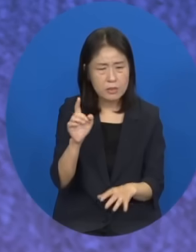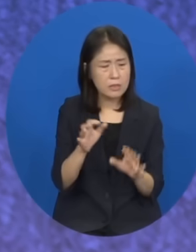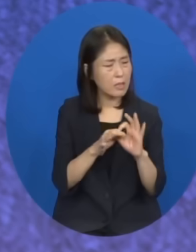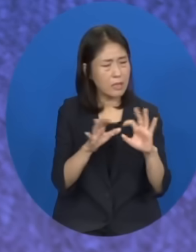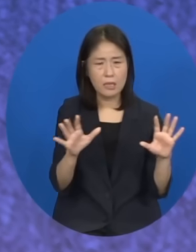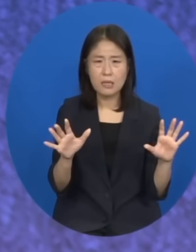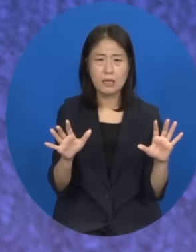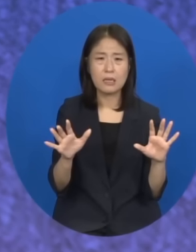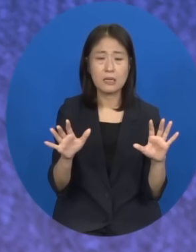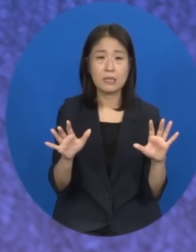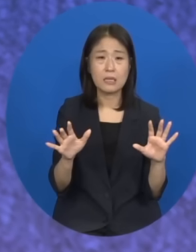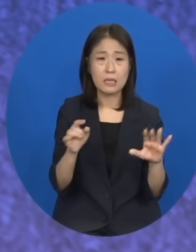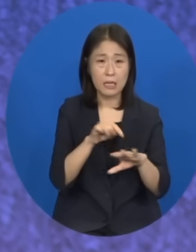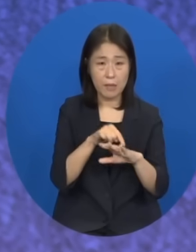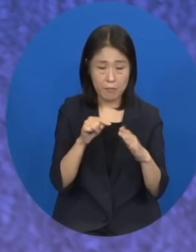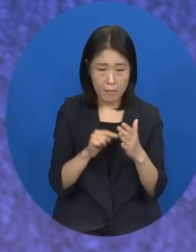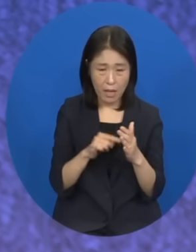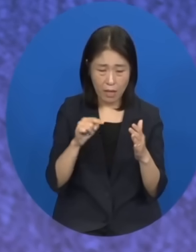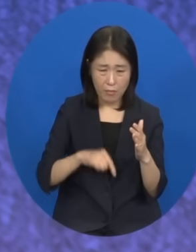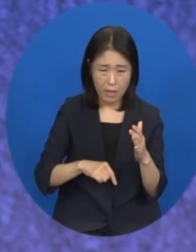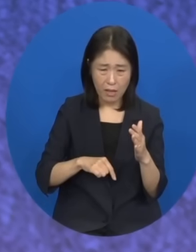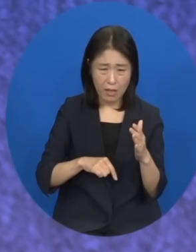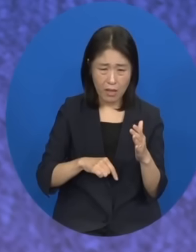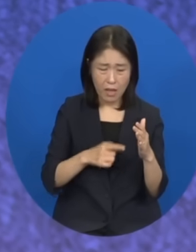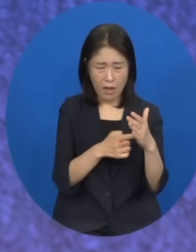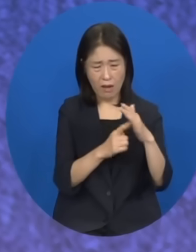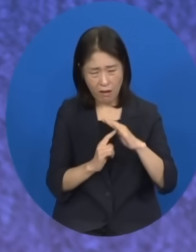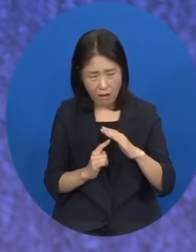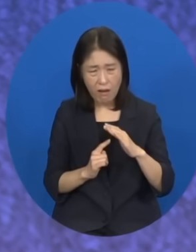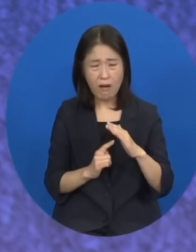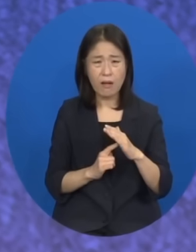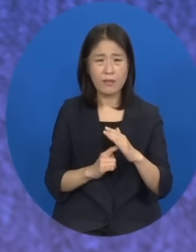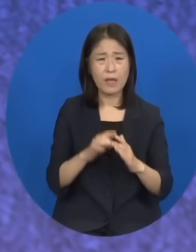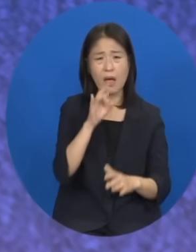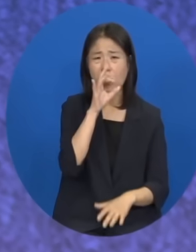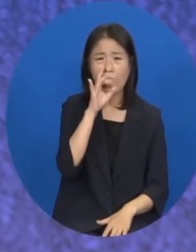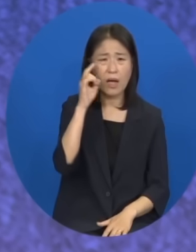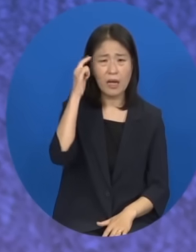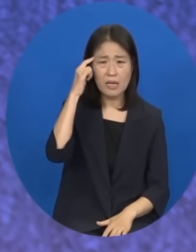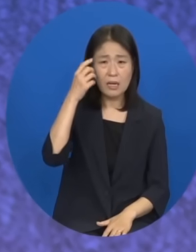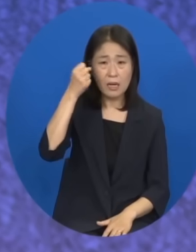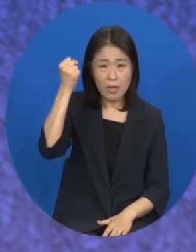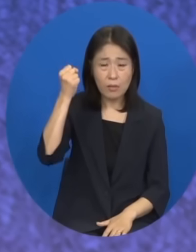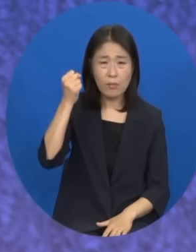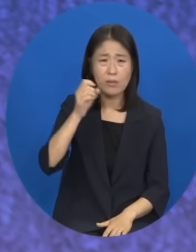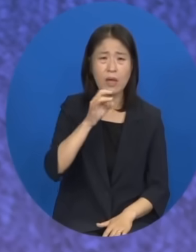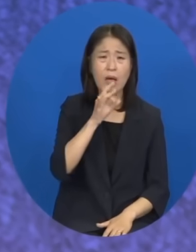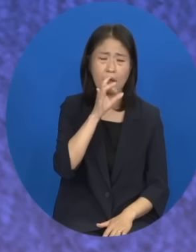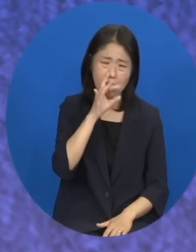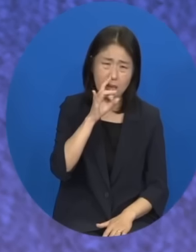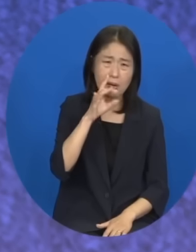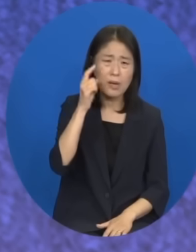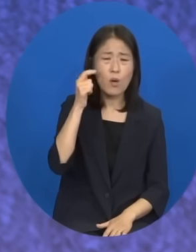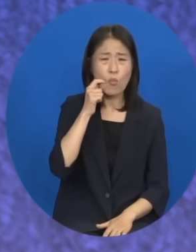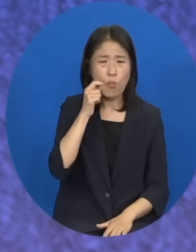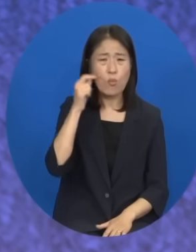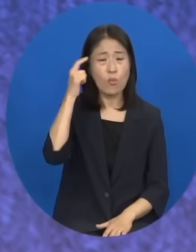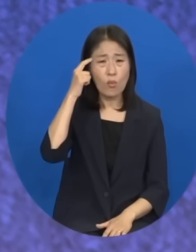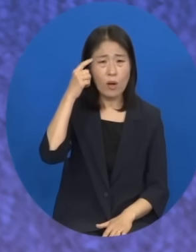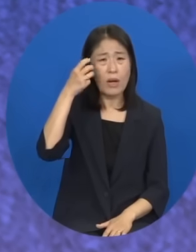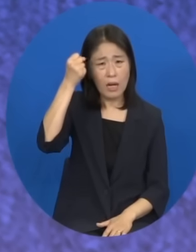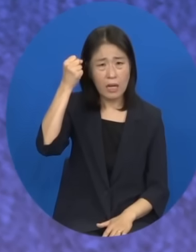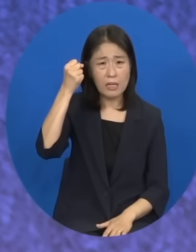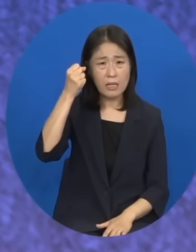제가 제 마음이 어느새 꺾어져 있었습니다. 안 된다고 생각하고 못한다고 생각하고 마음이 낙심 중에